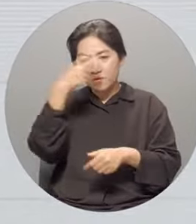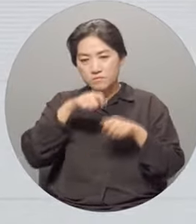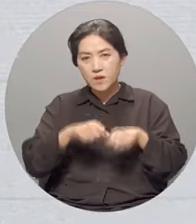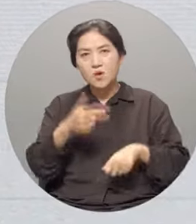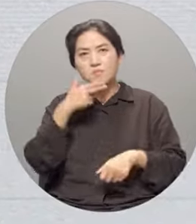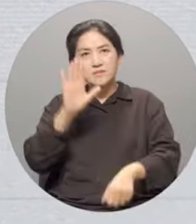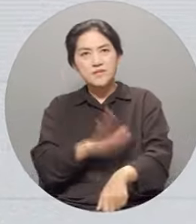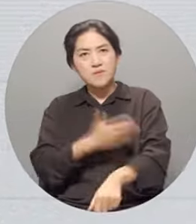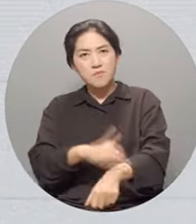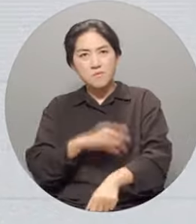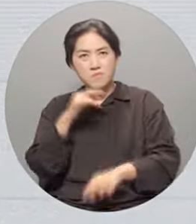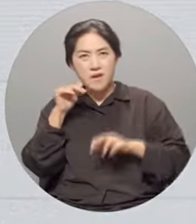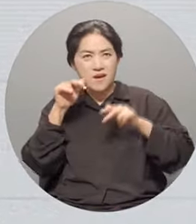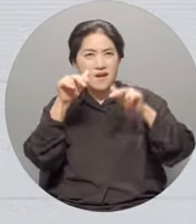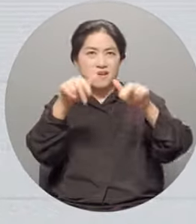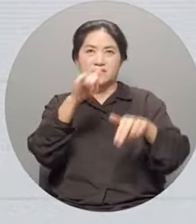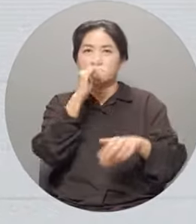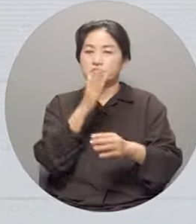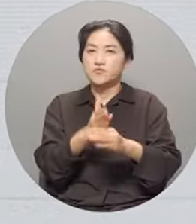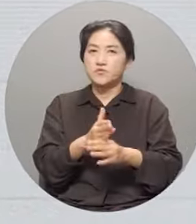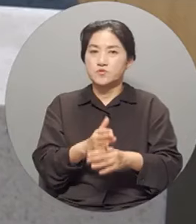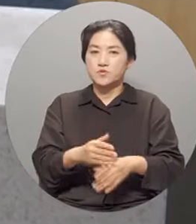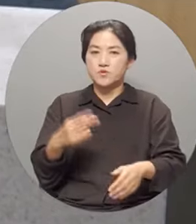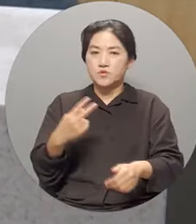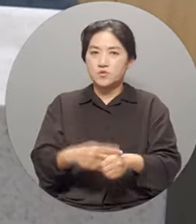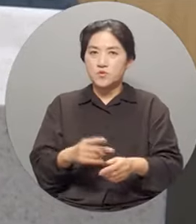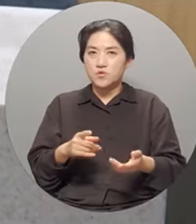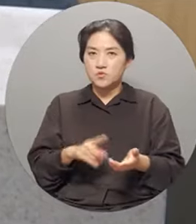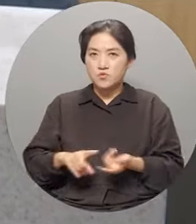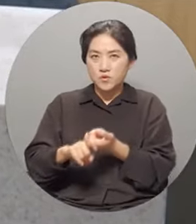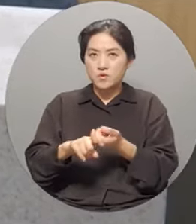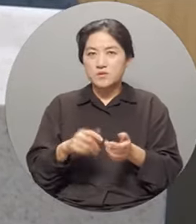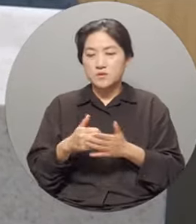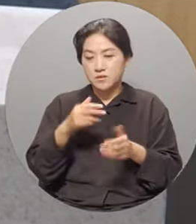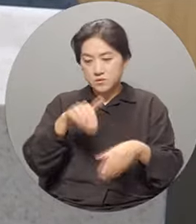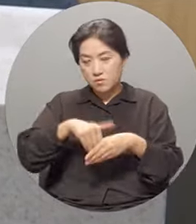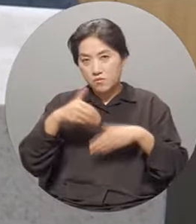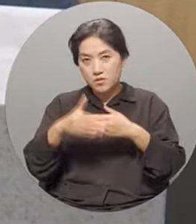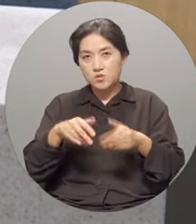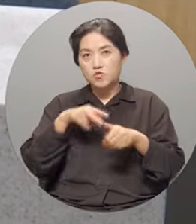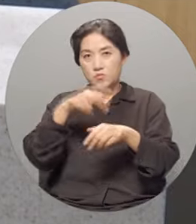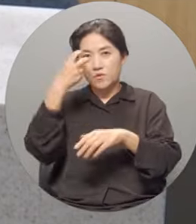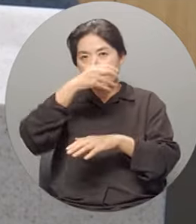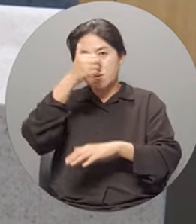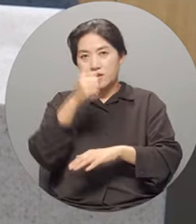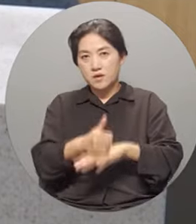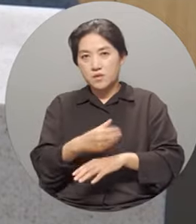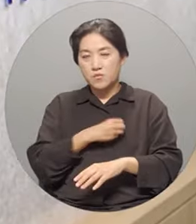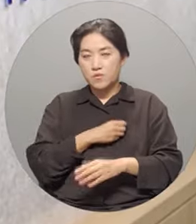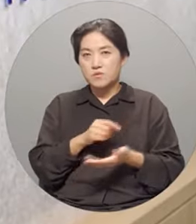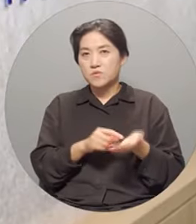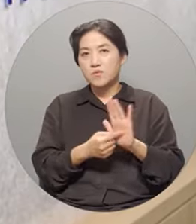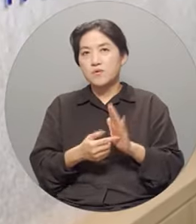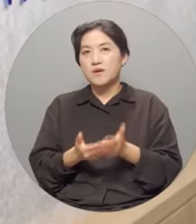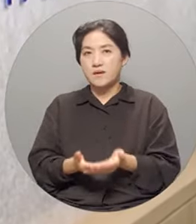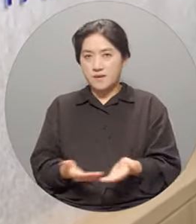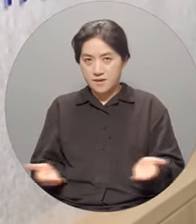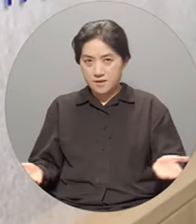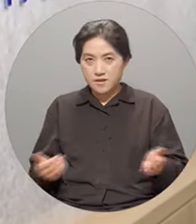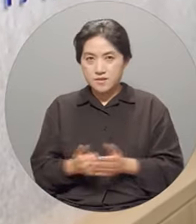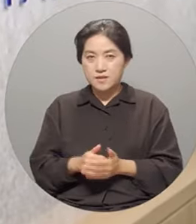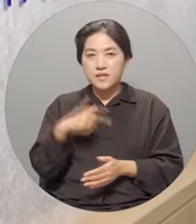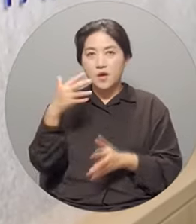비판이 쏟아지고 있습니다. 교총 관계자는 선거 과정의 후보 검증 결과를 회원들에게 공개하도록 하고